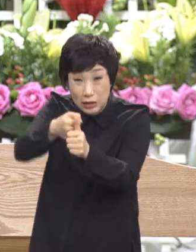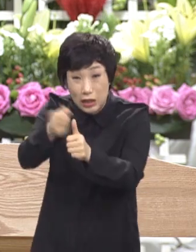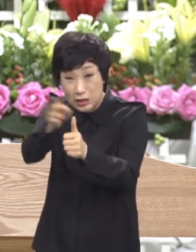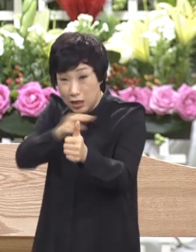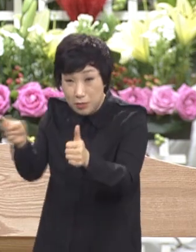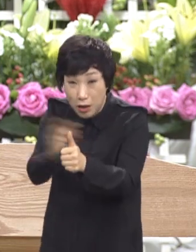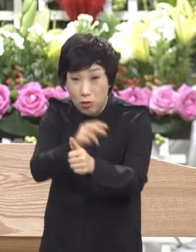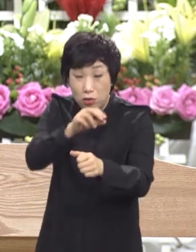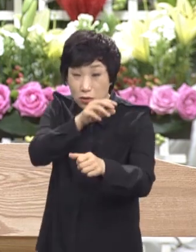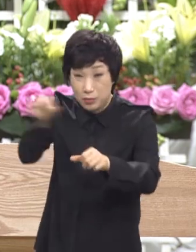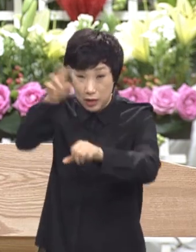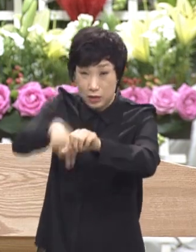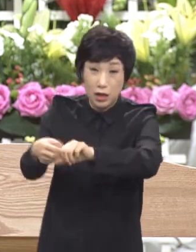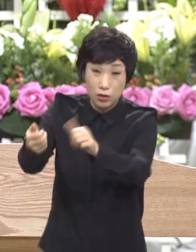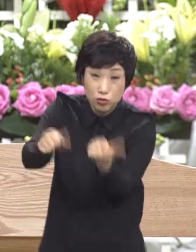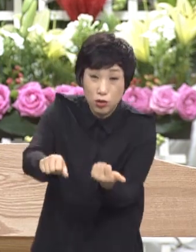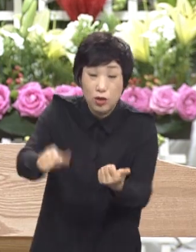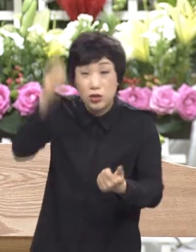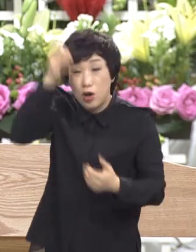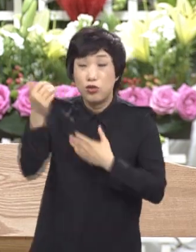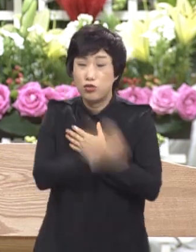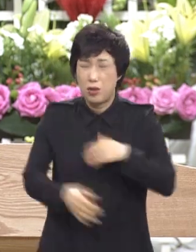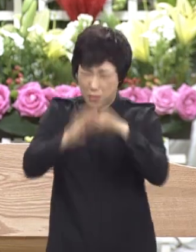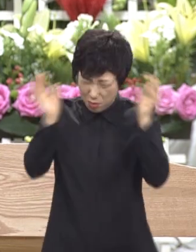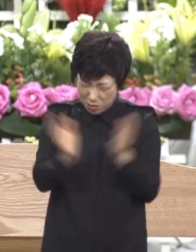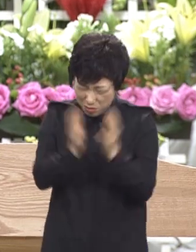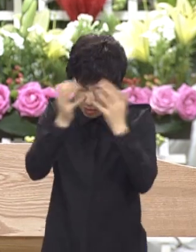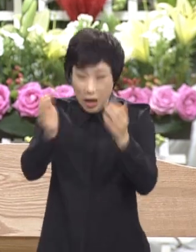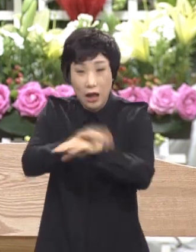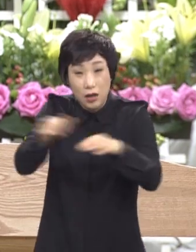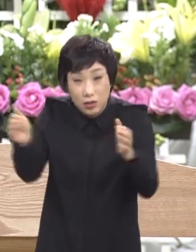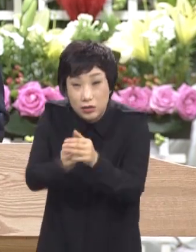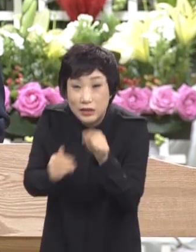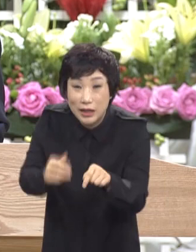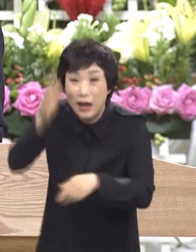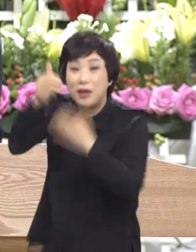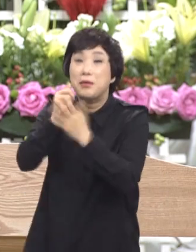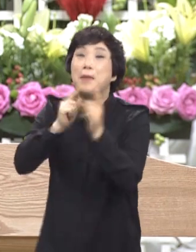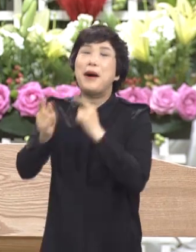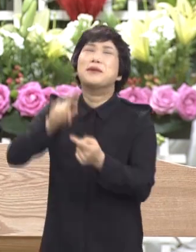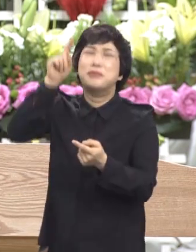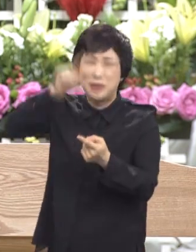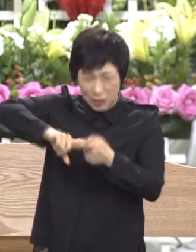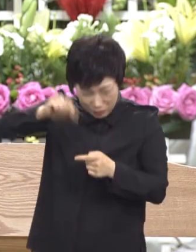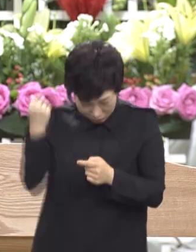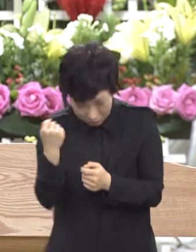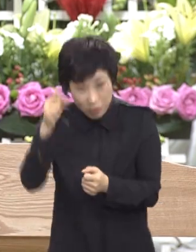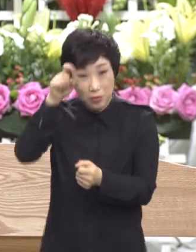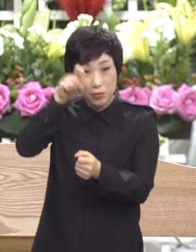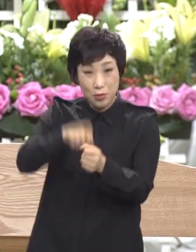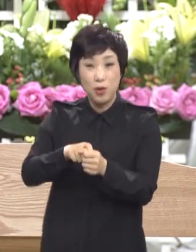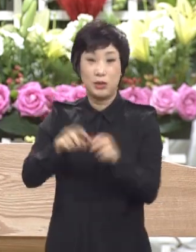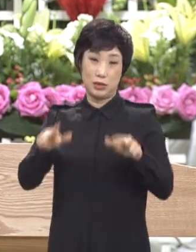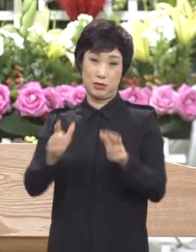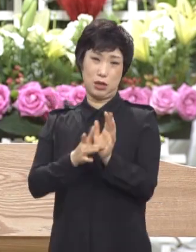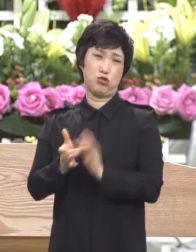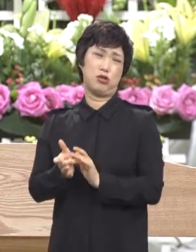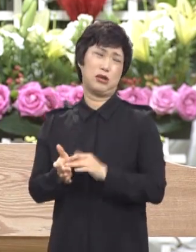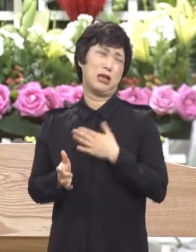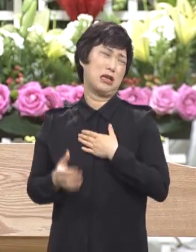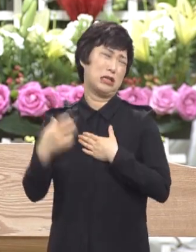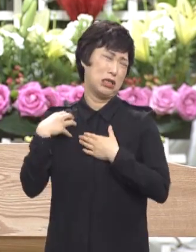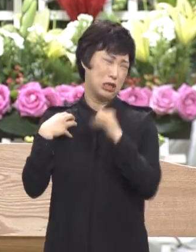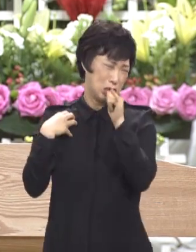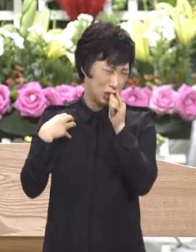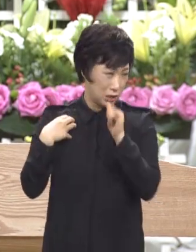죽어서 영육간의 고통을 해결해 준다고 하신 그 말씀을 응하게 하고 이루려고 내가 가고 있으니